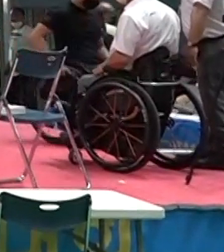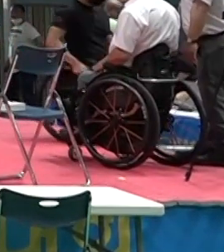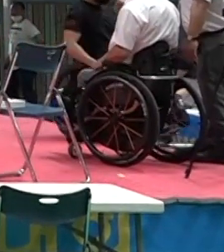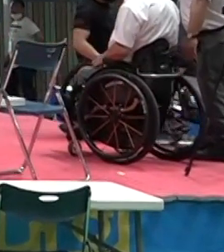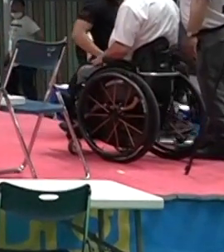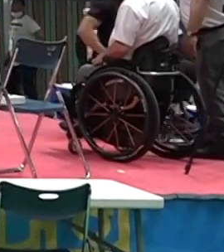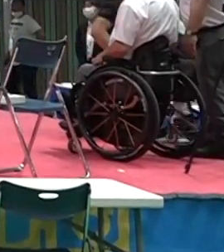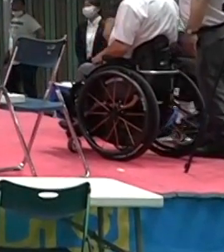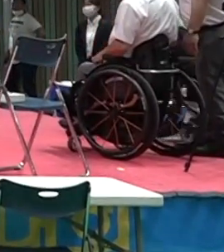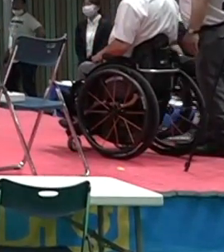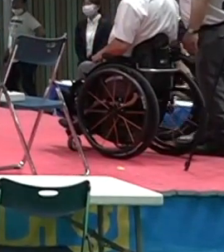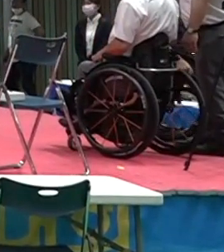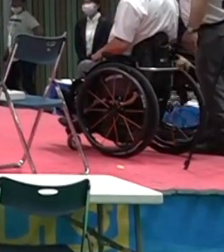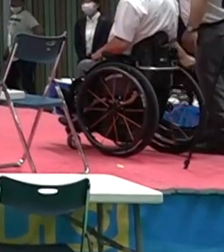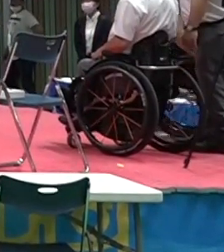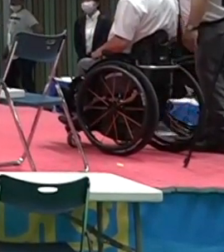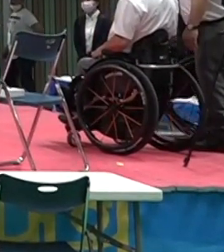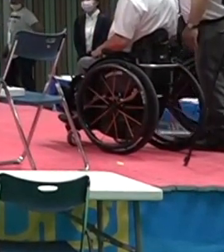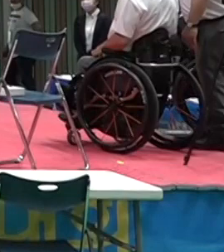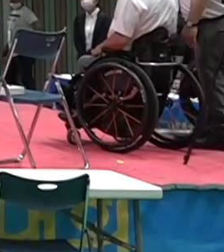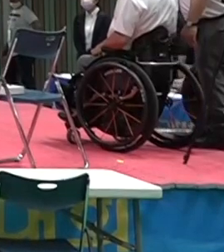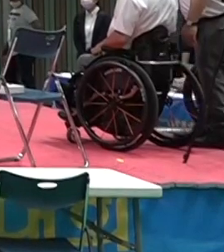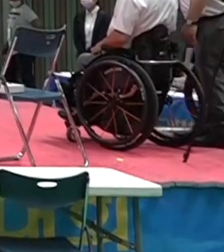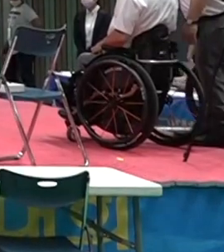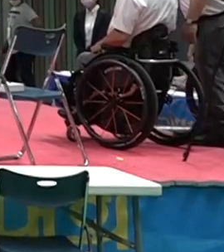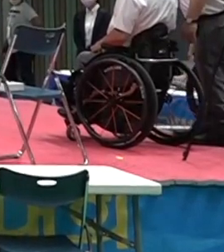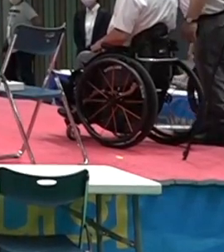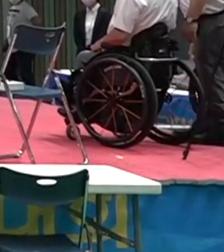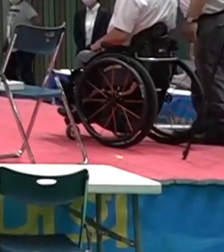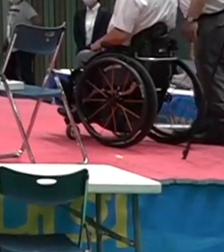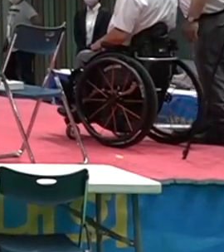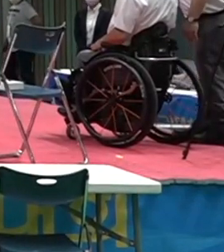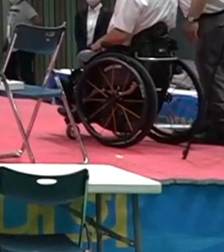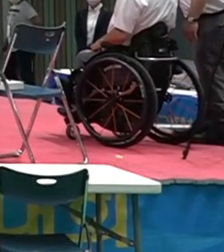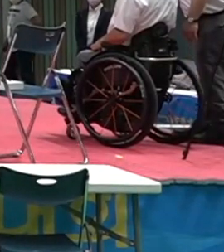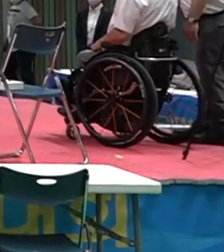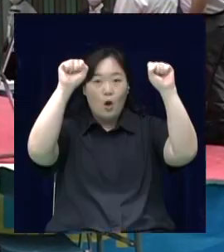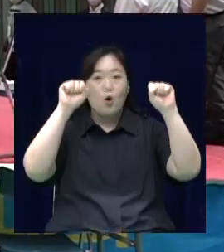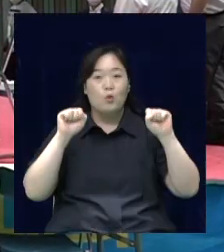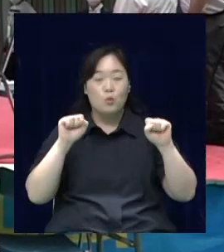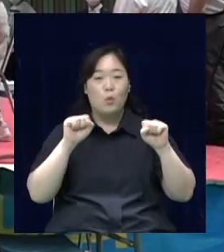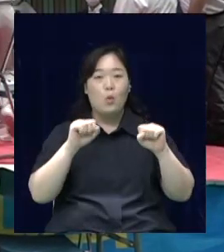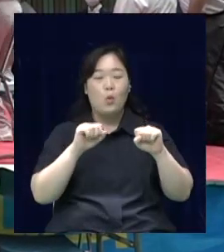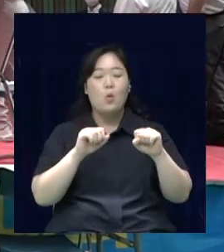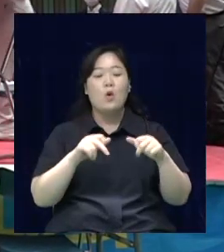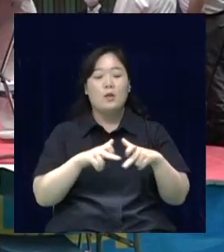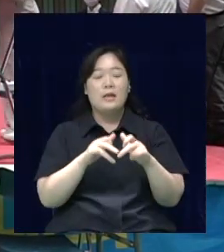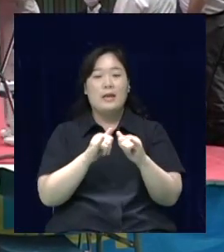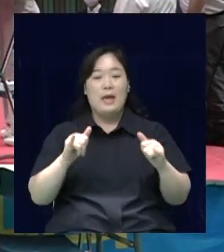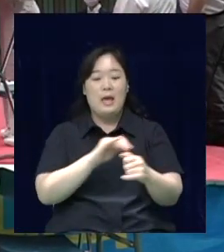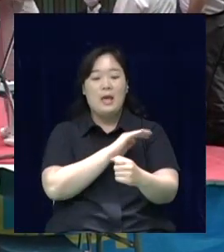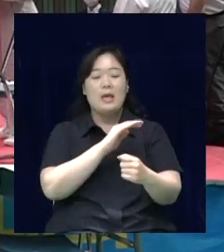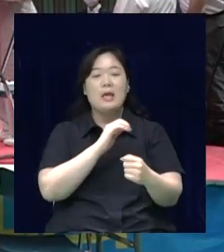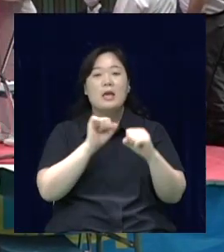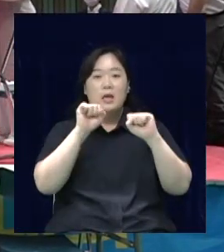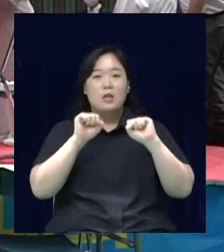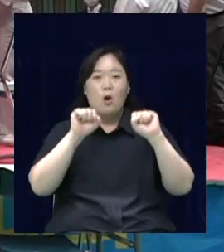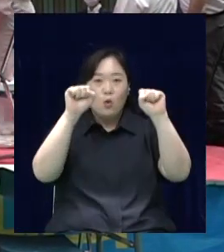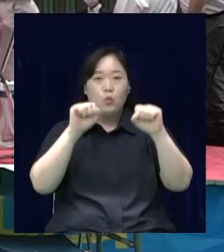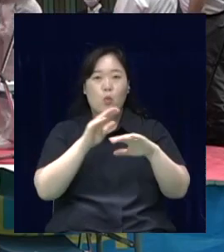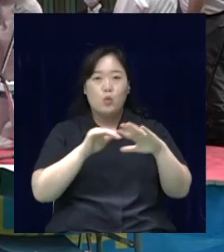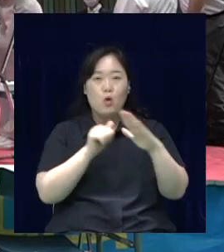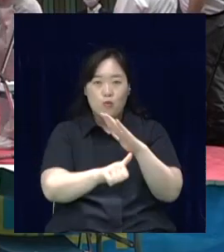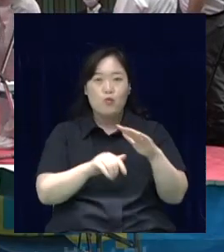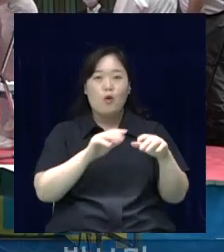여러분 안녕하십니까? 제20회 전국 장애인 역도 선수권 대회 이곳 홍천에서 지금부터 박력 해설위원과 함께 보내드리겠습니다.